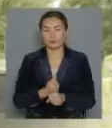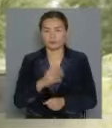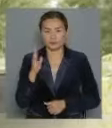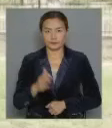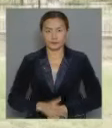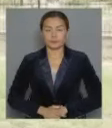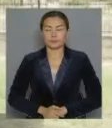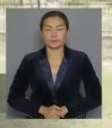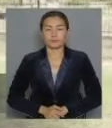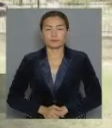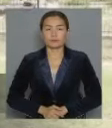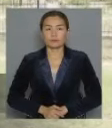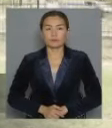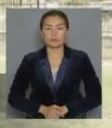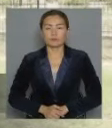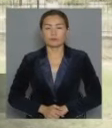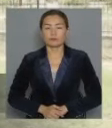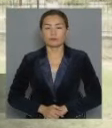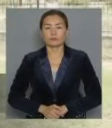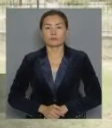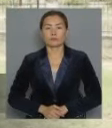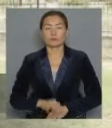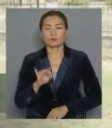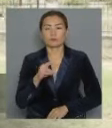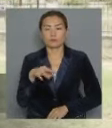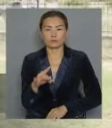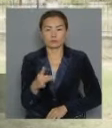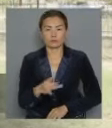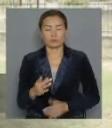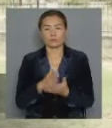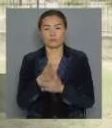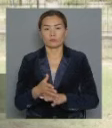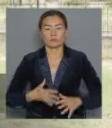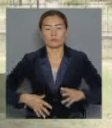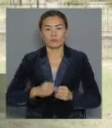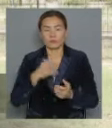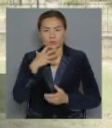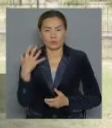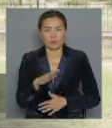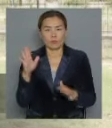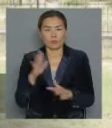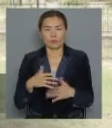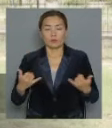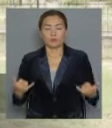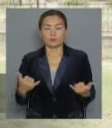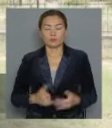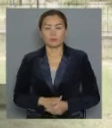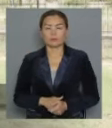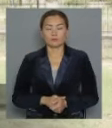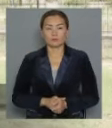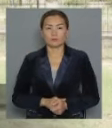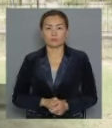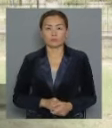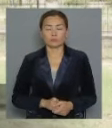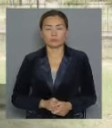жатыр. Индер ауданының тұрғындары мен қонақтары қазіргі уақытта күннің суығына байланысты жаңбырдың